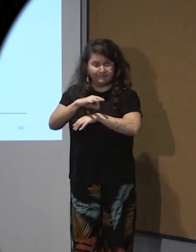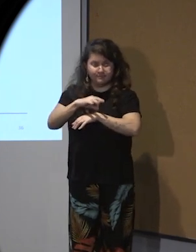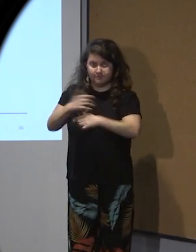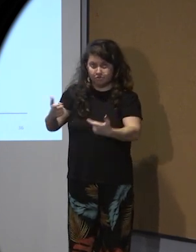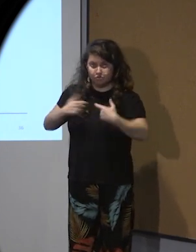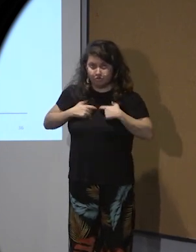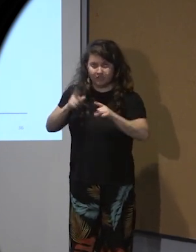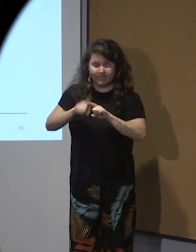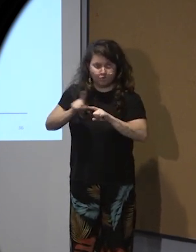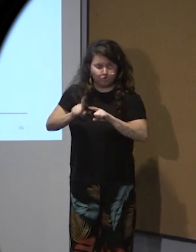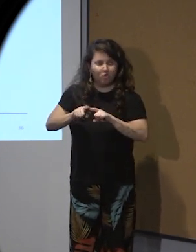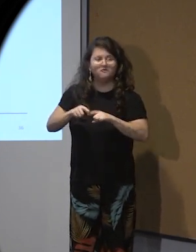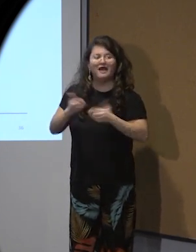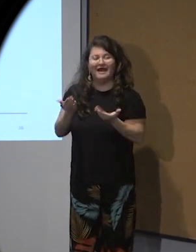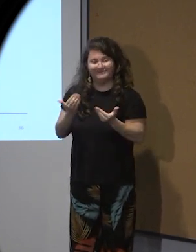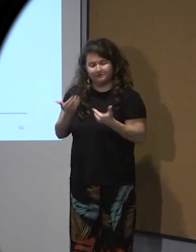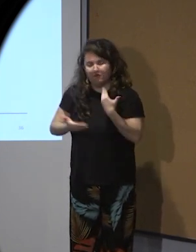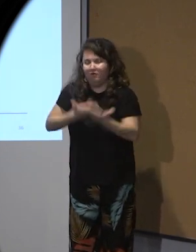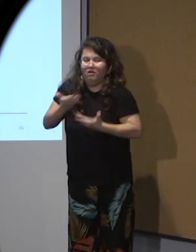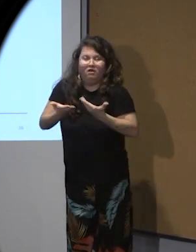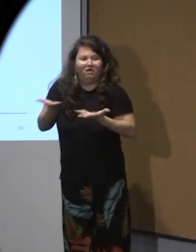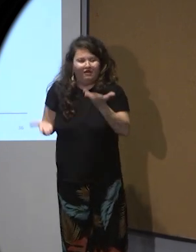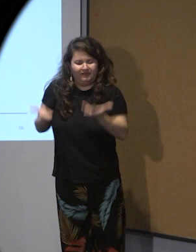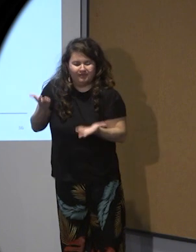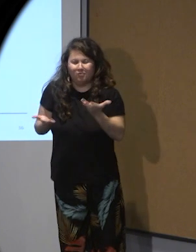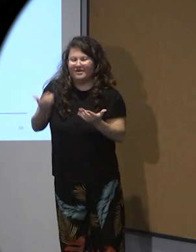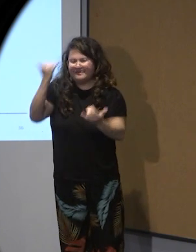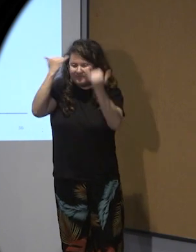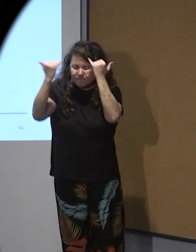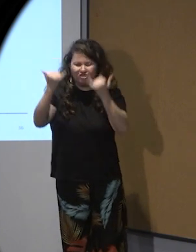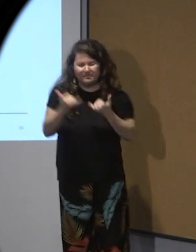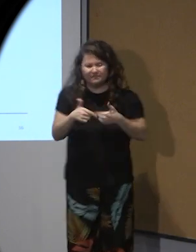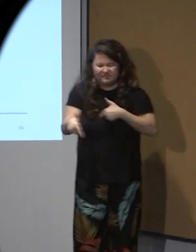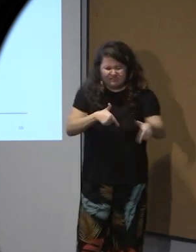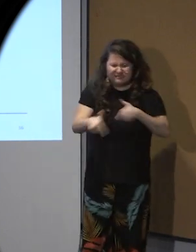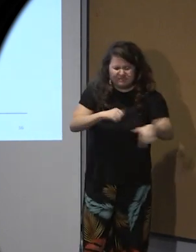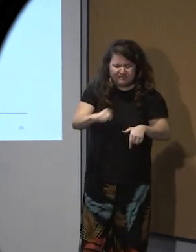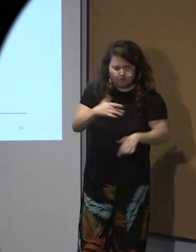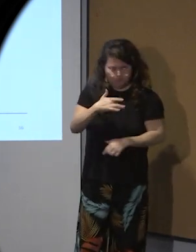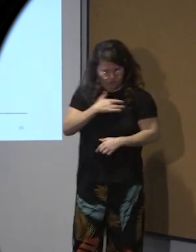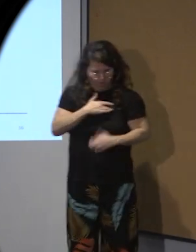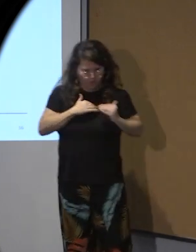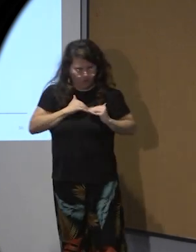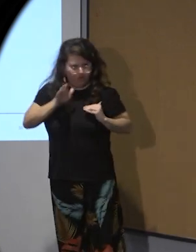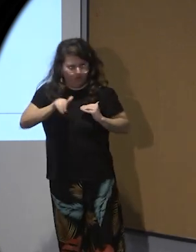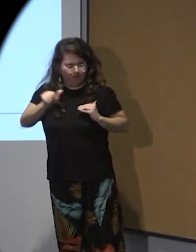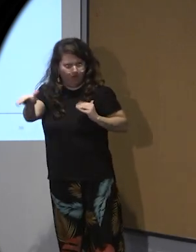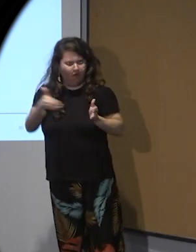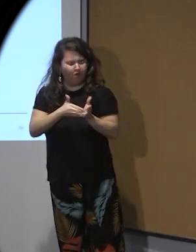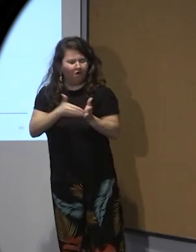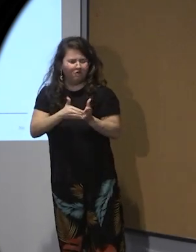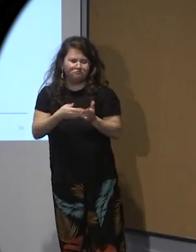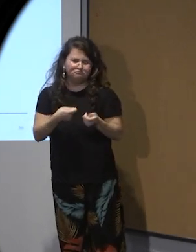aller faire une marche accélérée alors que son insuffisance cardiaque, elle n'est pas stabilisée. Voilà. Oui. La